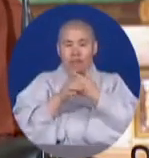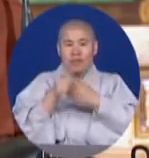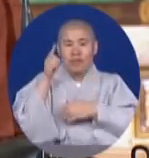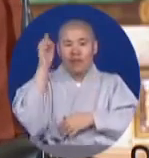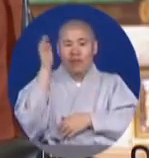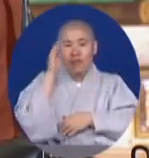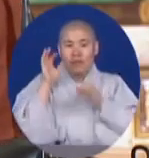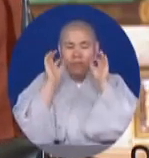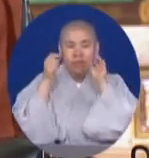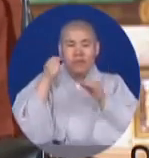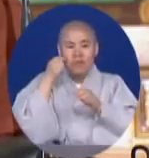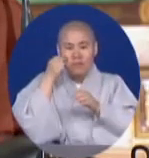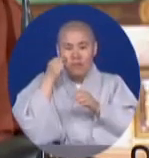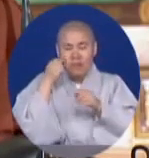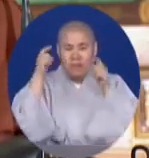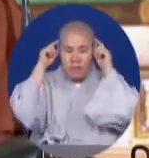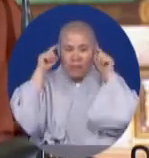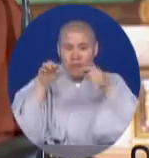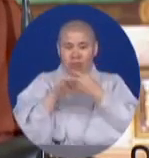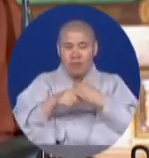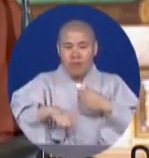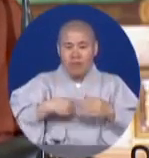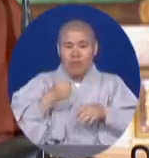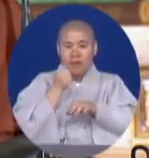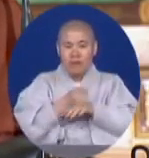있으면 이게 본성을 못 봅니다.